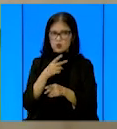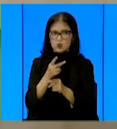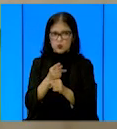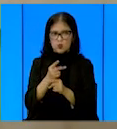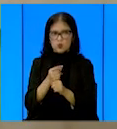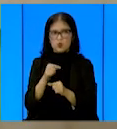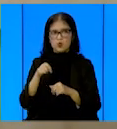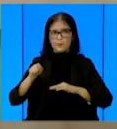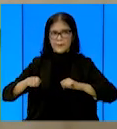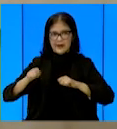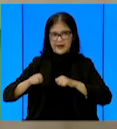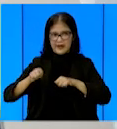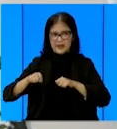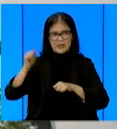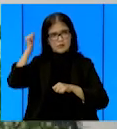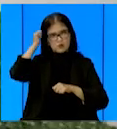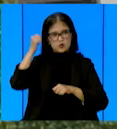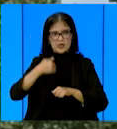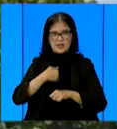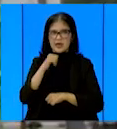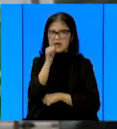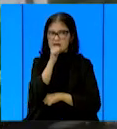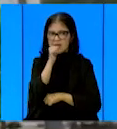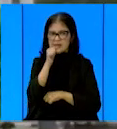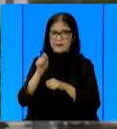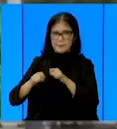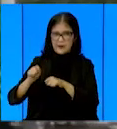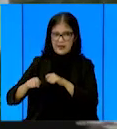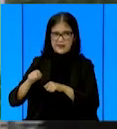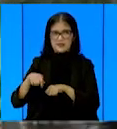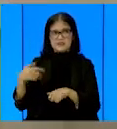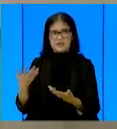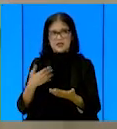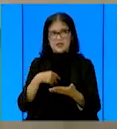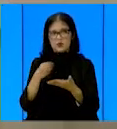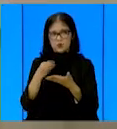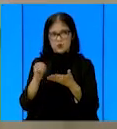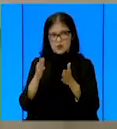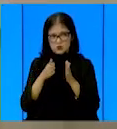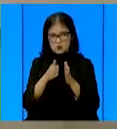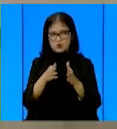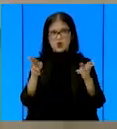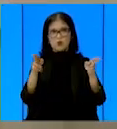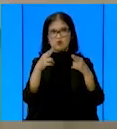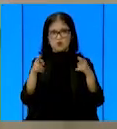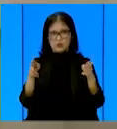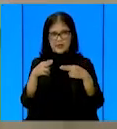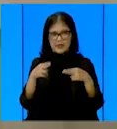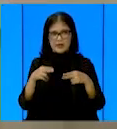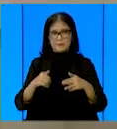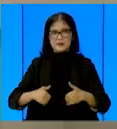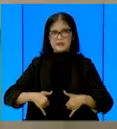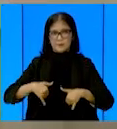band dan ibu saya dulu vokalis. Dan pada akhirnya waktu kuliah saya mengambil jurusan musik. Masuk kuliah dengan jalur beasiswa dari